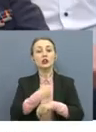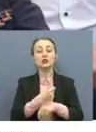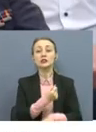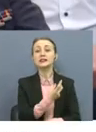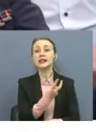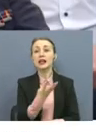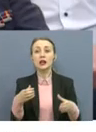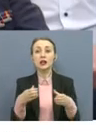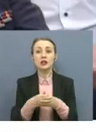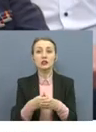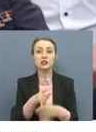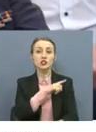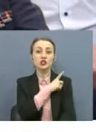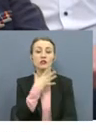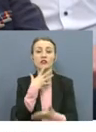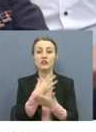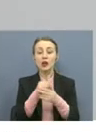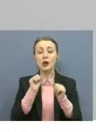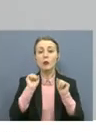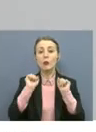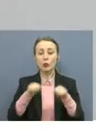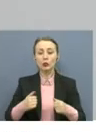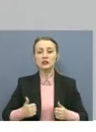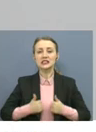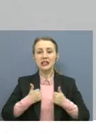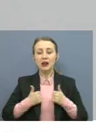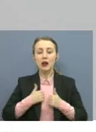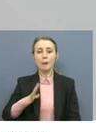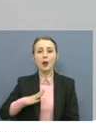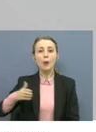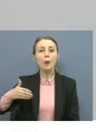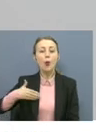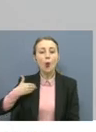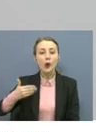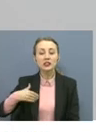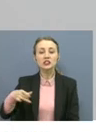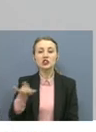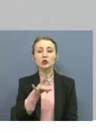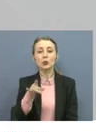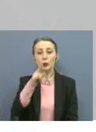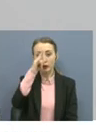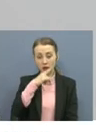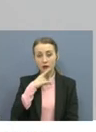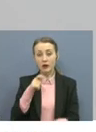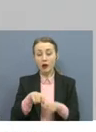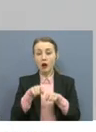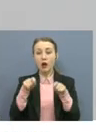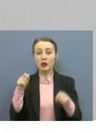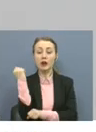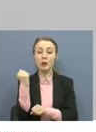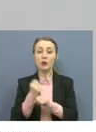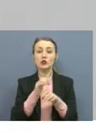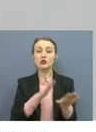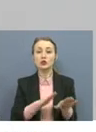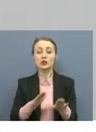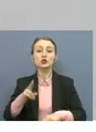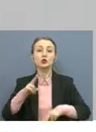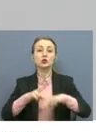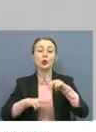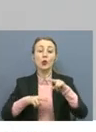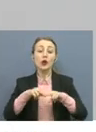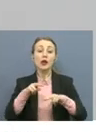үйлер салынды. Енді міне Ақжол партиясы мүшесі ретінде жаңа қызметке тағайындалудамын. Бұдан әріде Қазақстан Республикасына